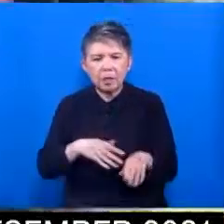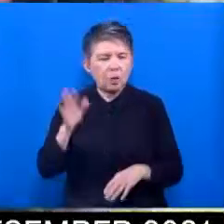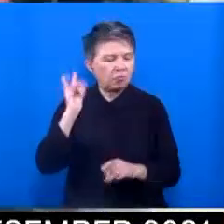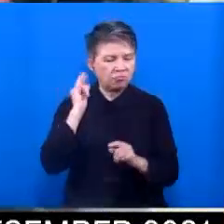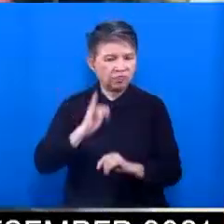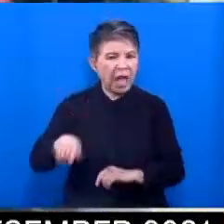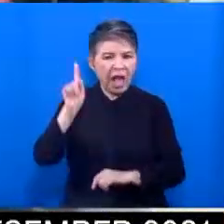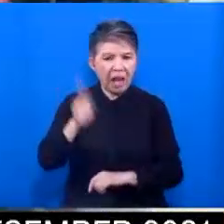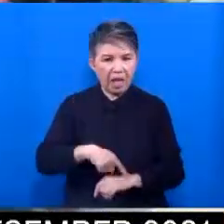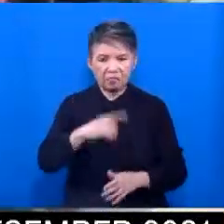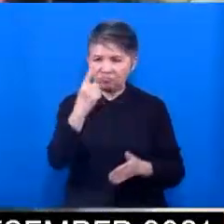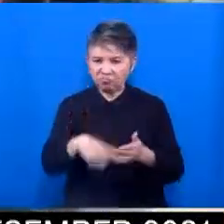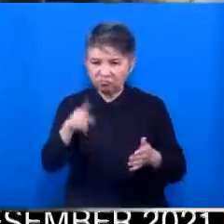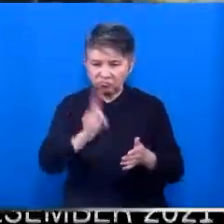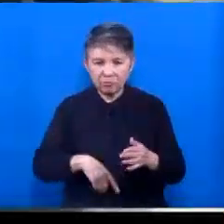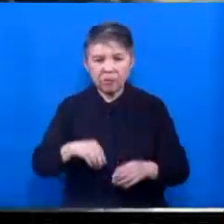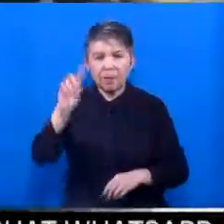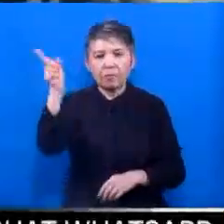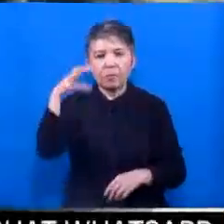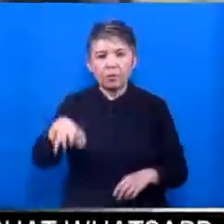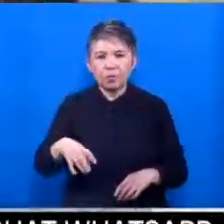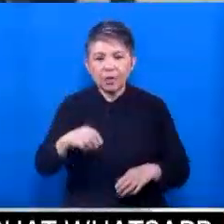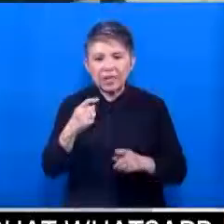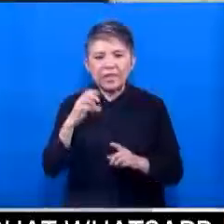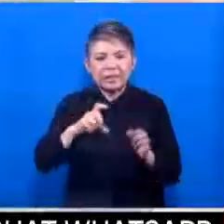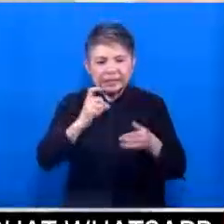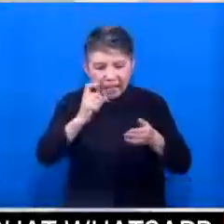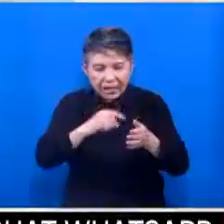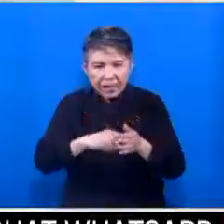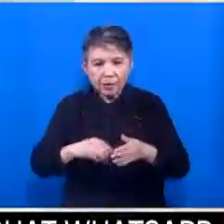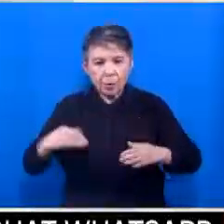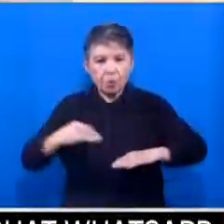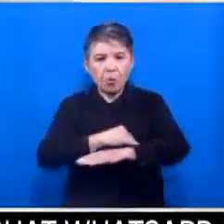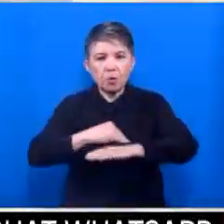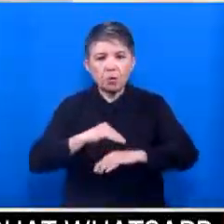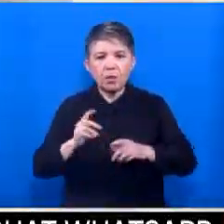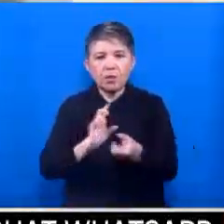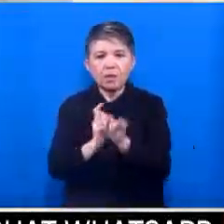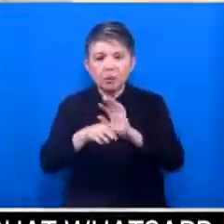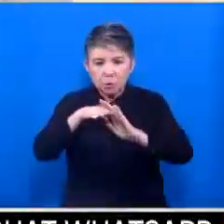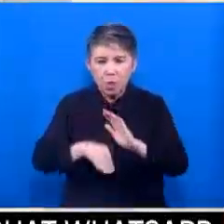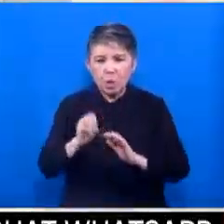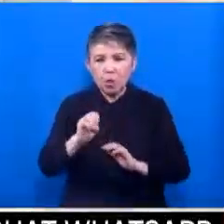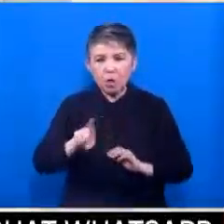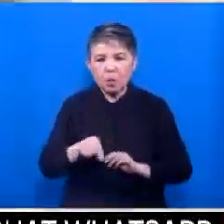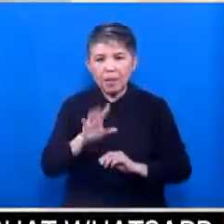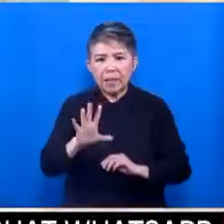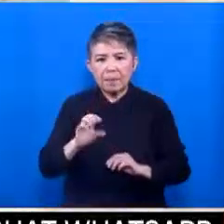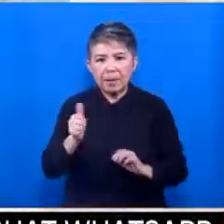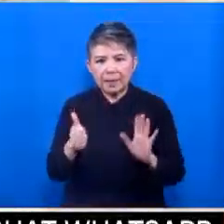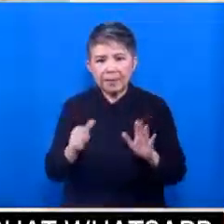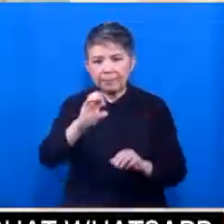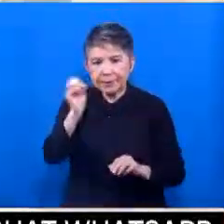tepat. Menurut Pemkot, berdasarkan catatan mereka, mobilitas warga Surabaya tergolong rendah, yakni